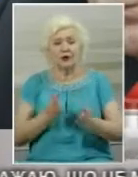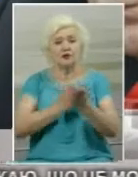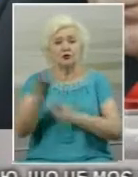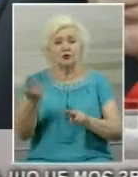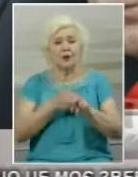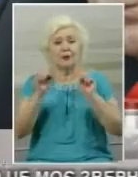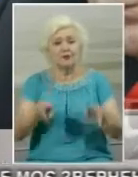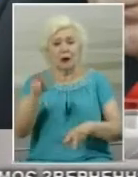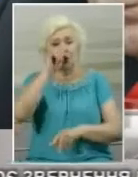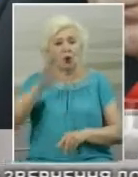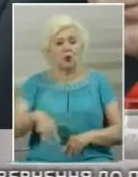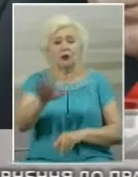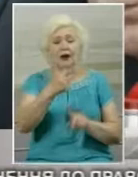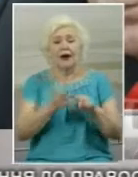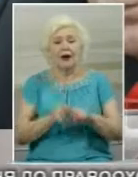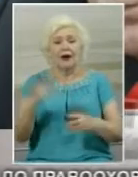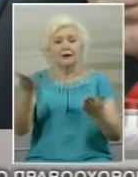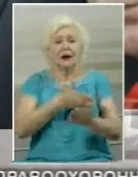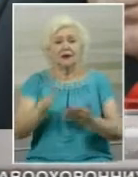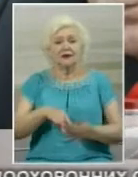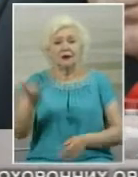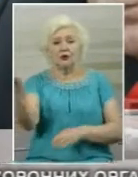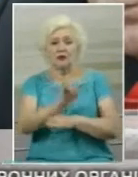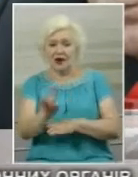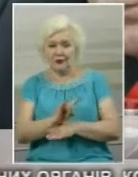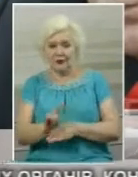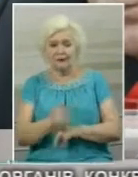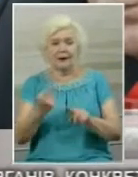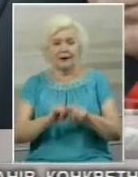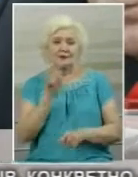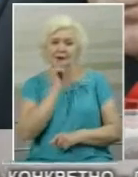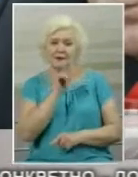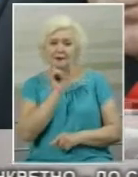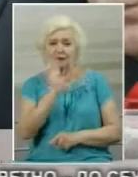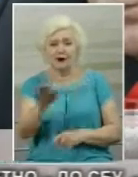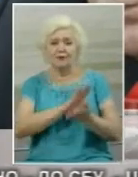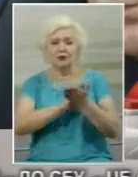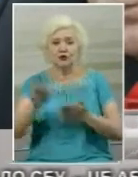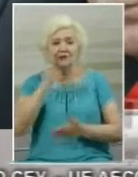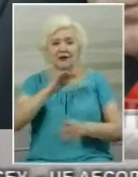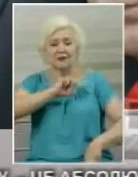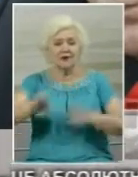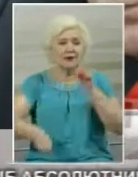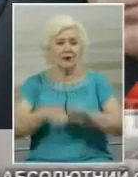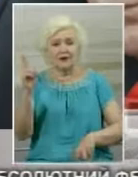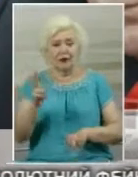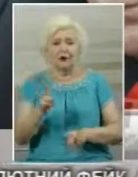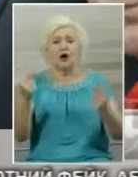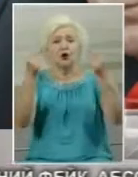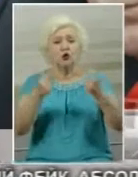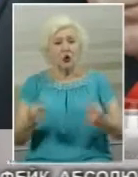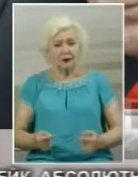України. Це абсолютний фейк, це абсолютно неправда, це чиста води провокація. І